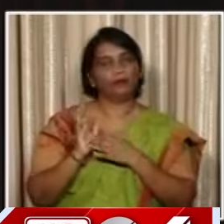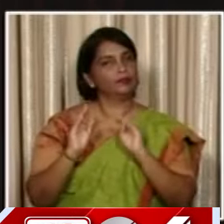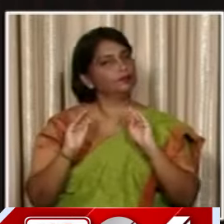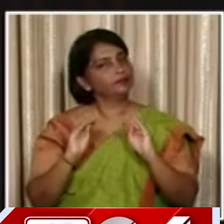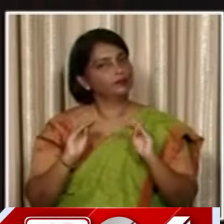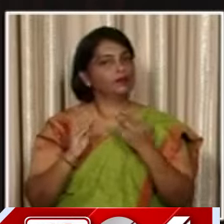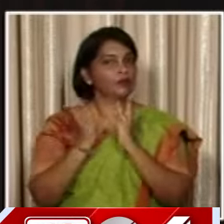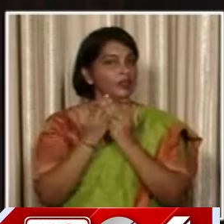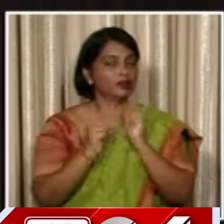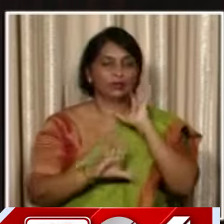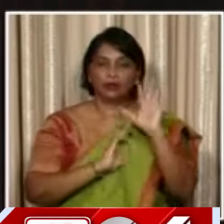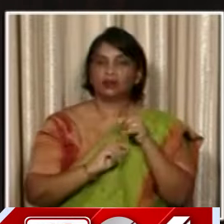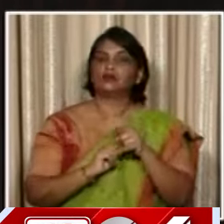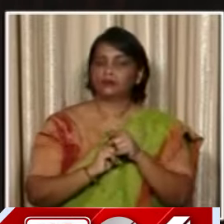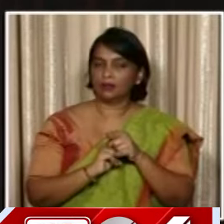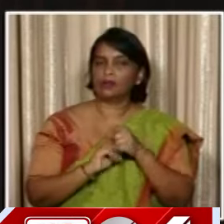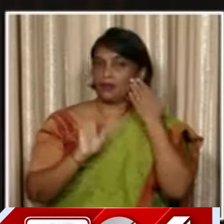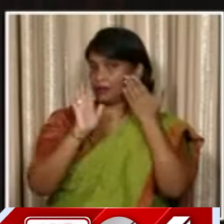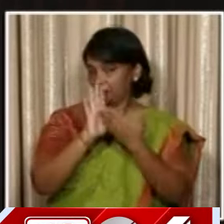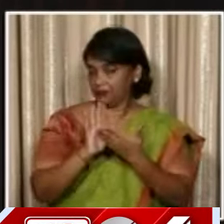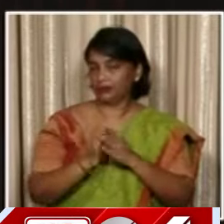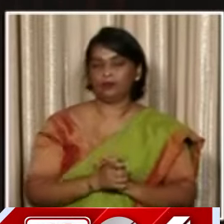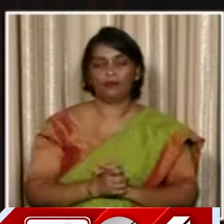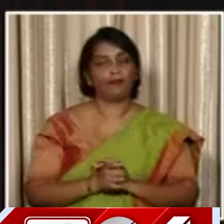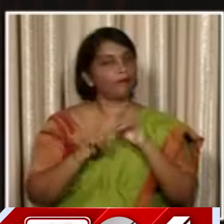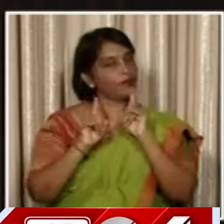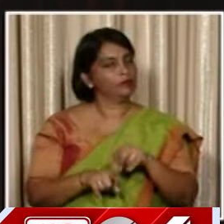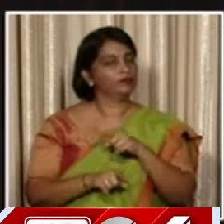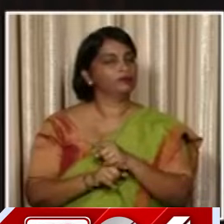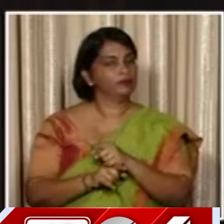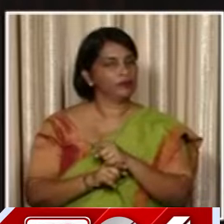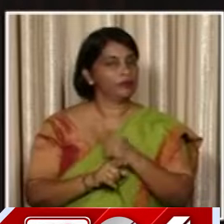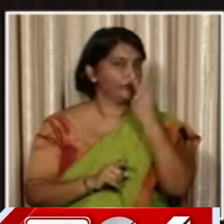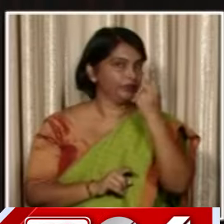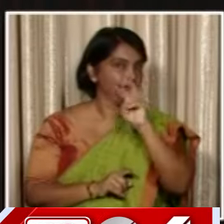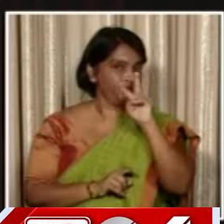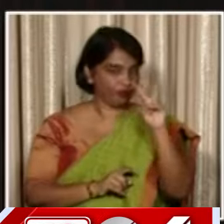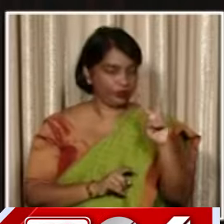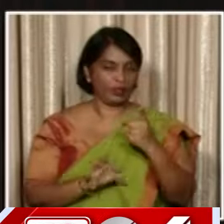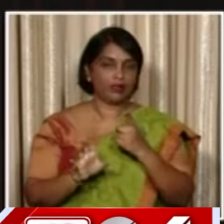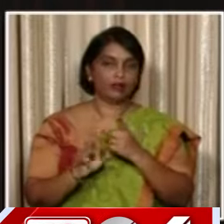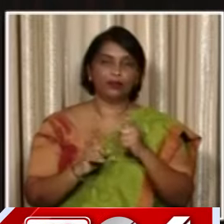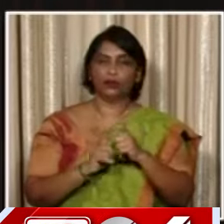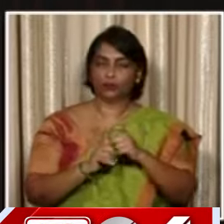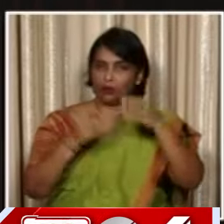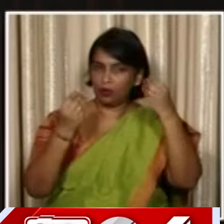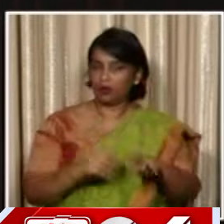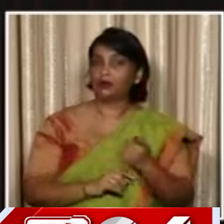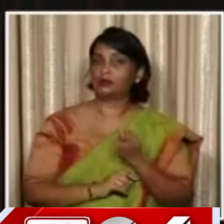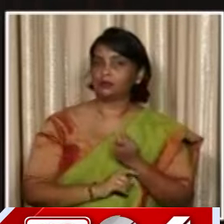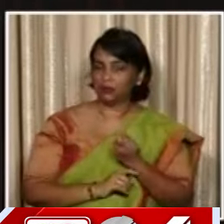යම්කිසි සංඛ්‍යාලේඛන ප්‍රමාණකින් ඉදිරිපත් කරන්නම්. ඒ වගේම 2022 දරුණු ලෙස බිඳ වැටුණු